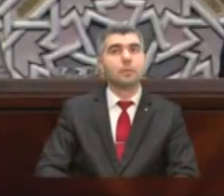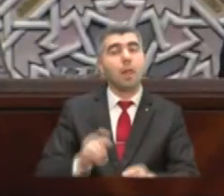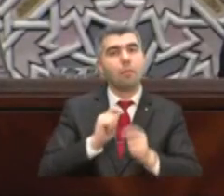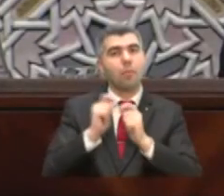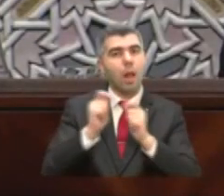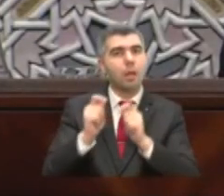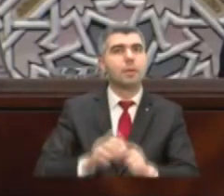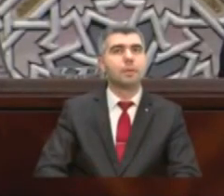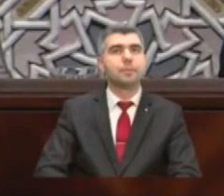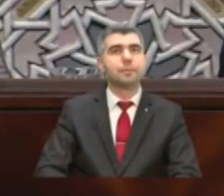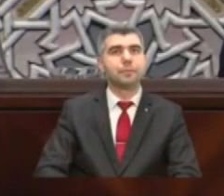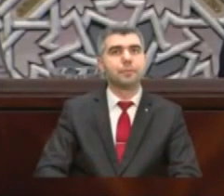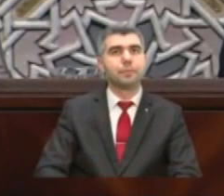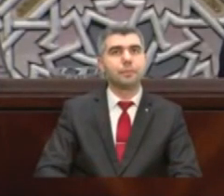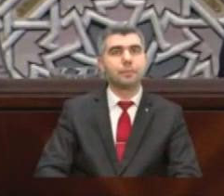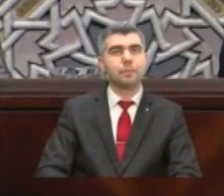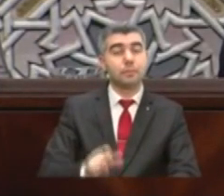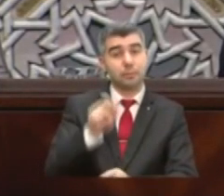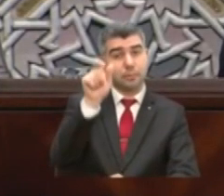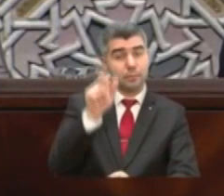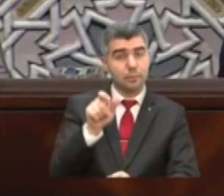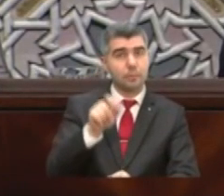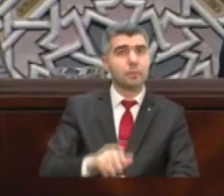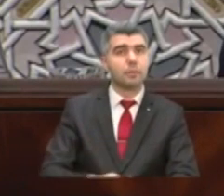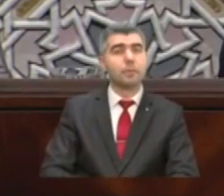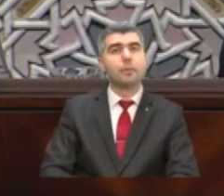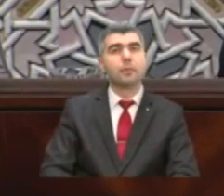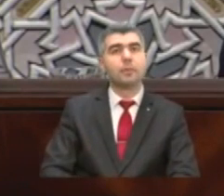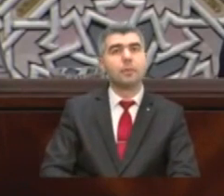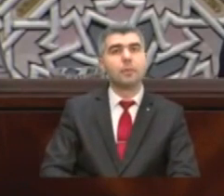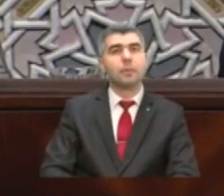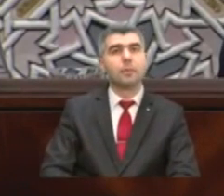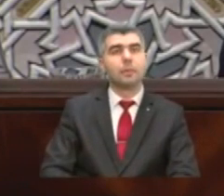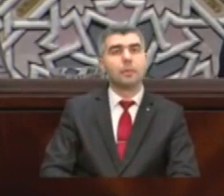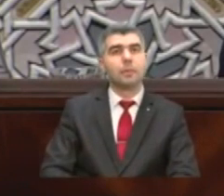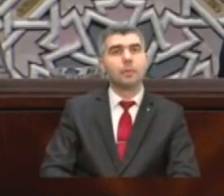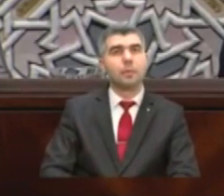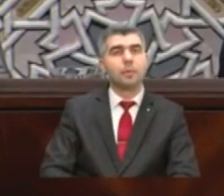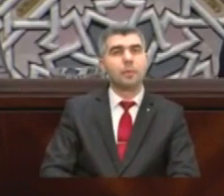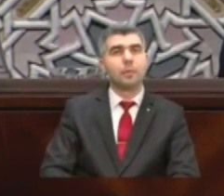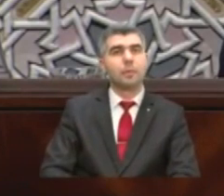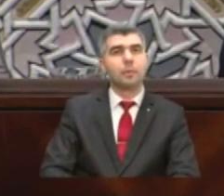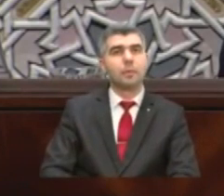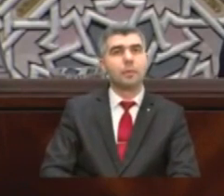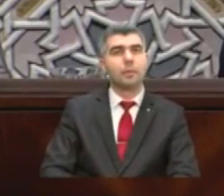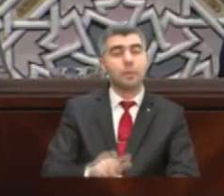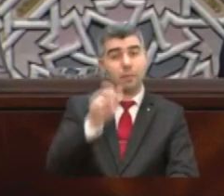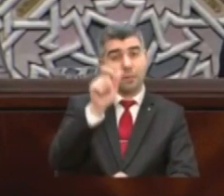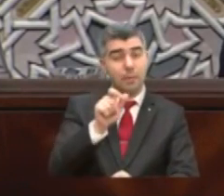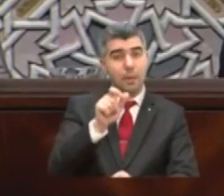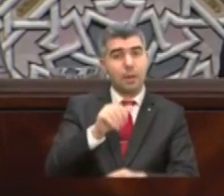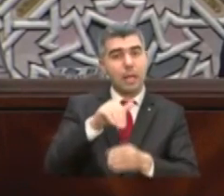التعقيبات بإعطاء الكلمة إلى السيد النائب رضا